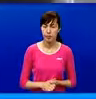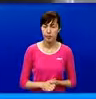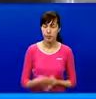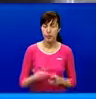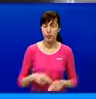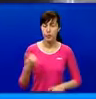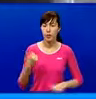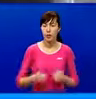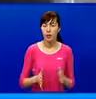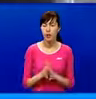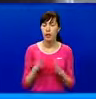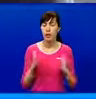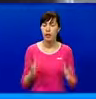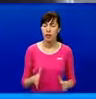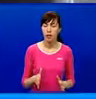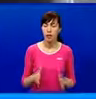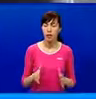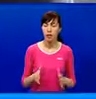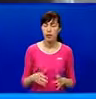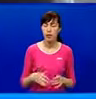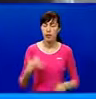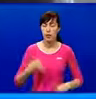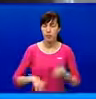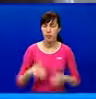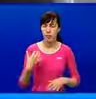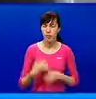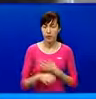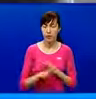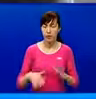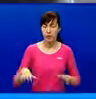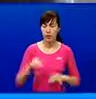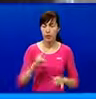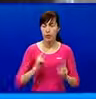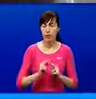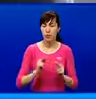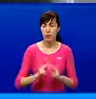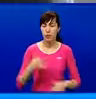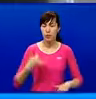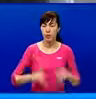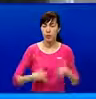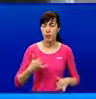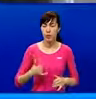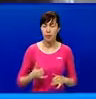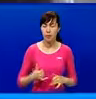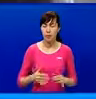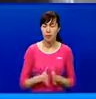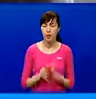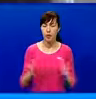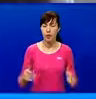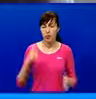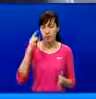өзінің аясын кеңейтіп, тек мектеп мұғалімдер арасында емес, жалпы педагогтар арасында, ұстаздар арасында ауқымын кеңейтсе деген ойым